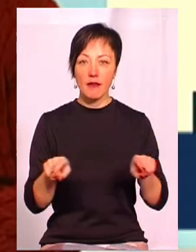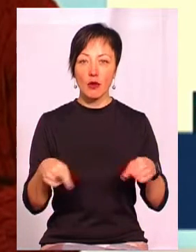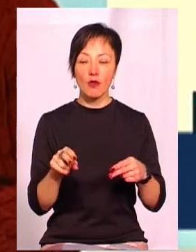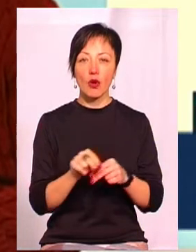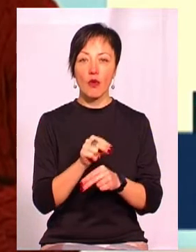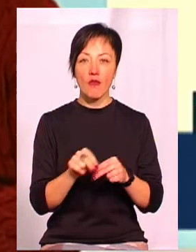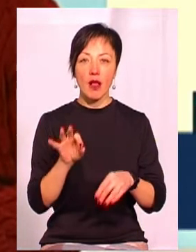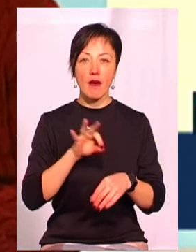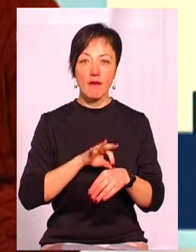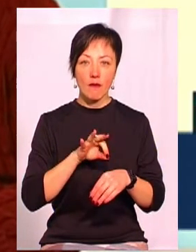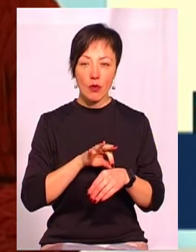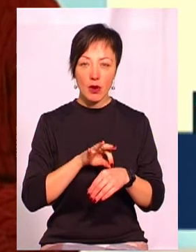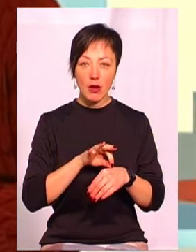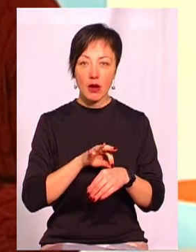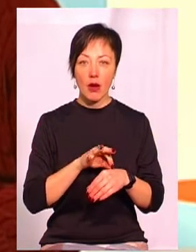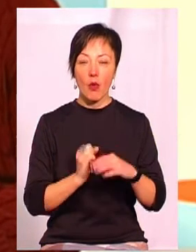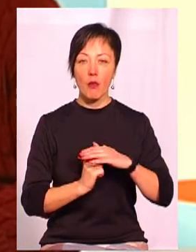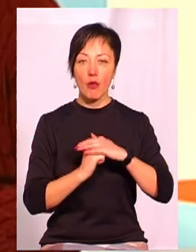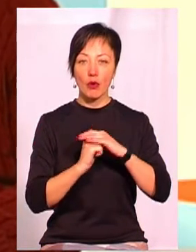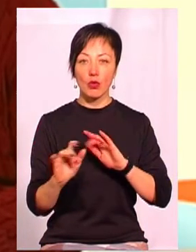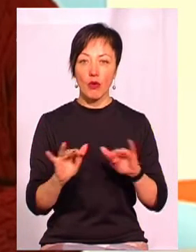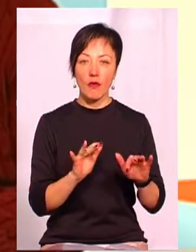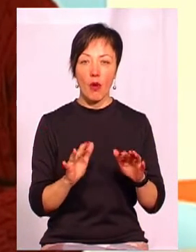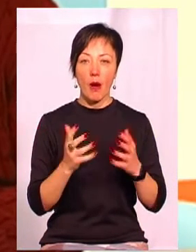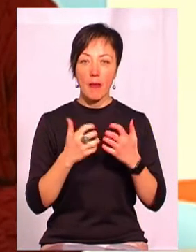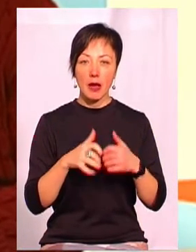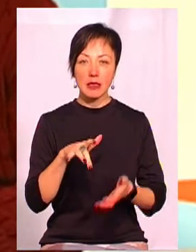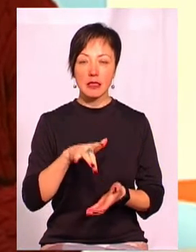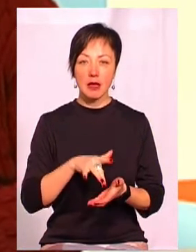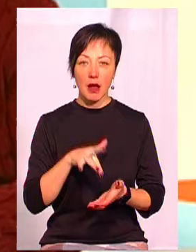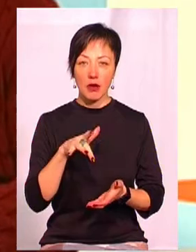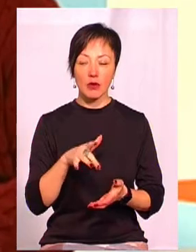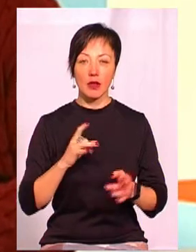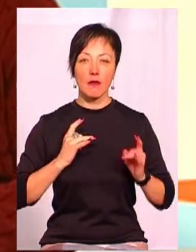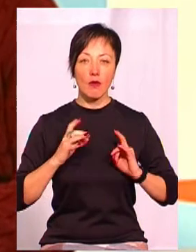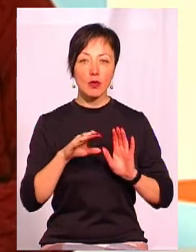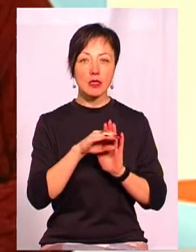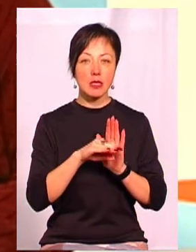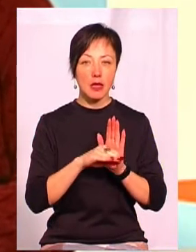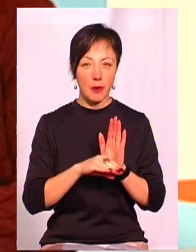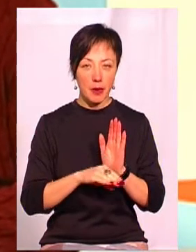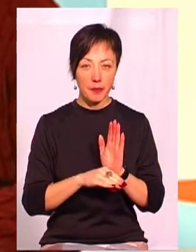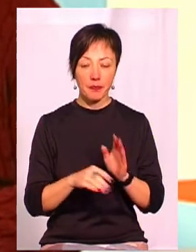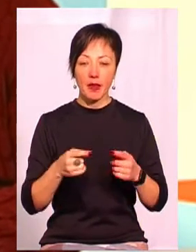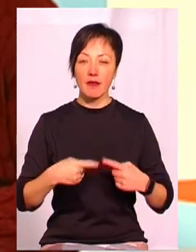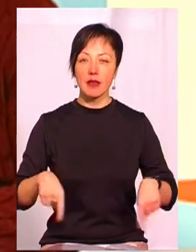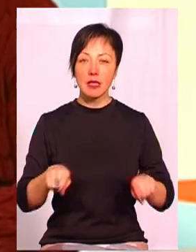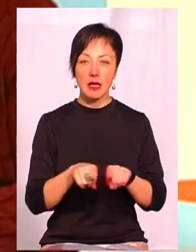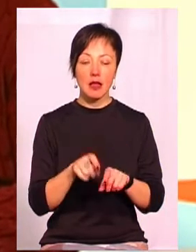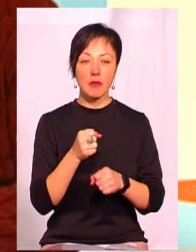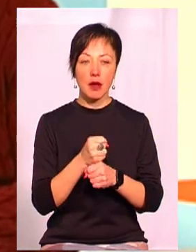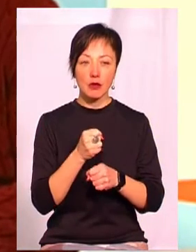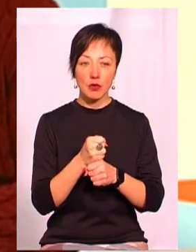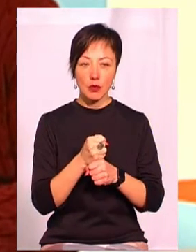відновного лікування хворих із захворюваннями опорно-рухового апарату та центральної периферичної нервової системи. Відділення